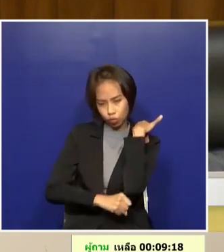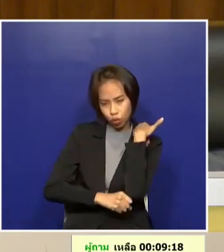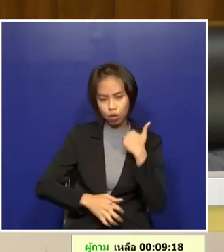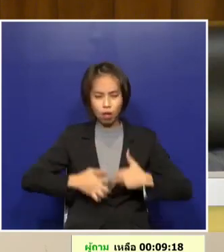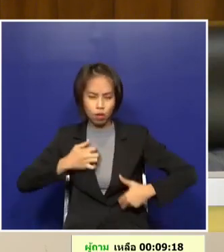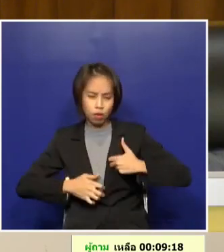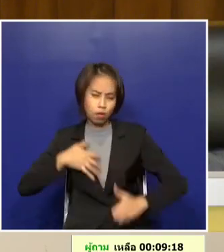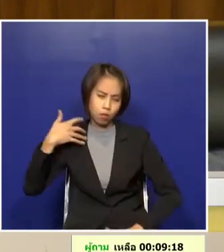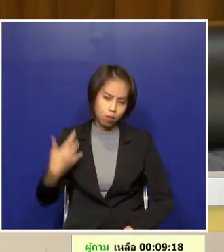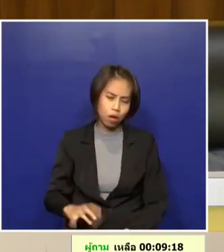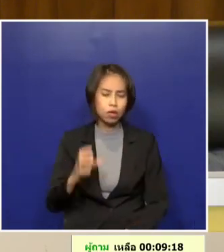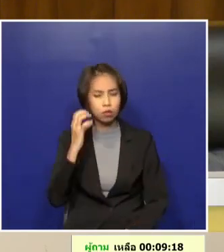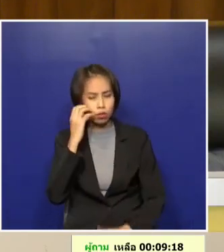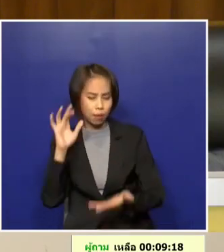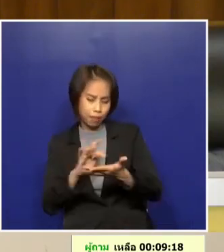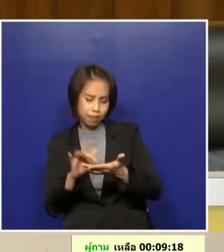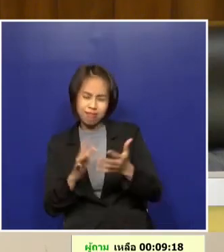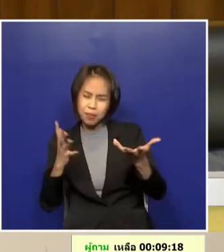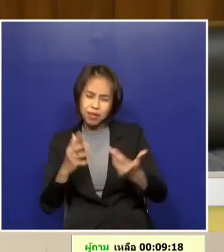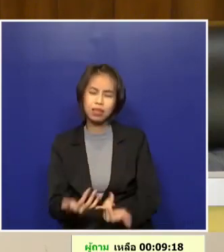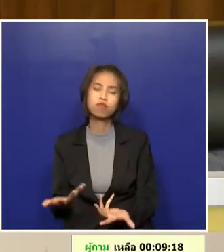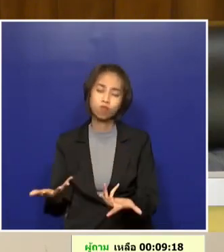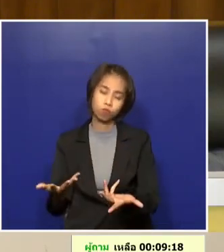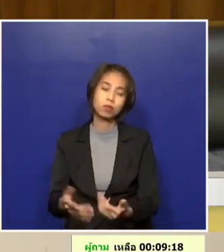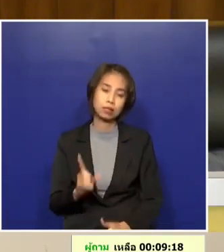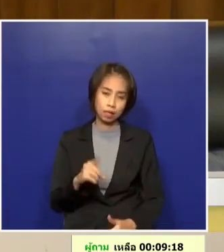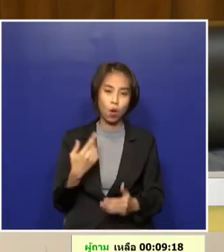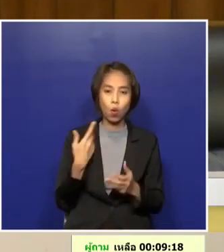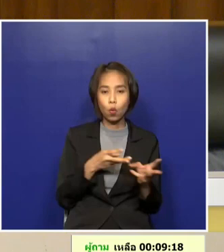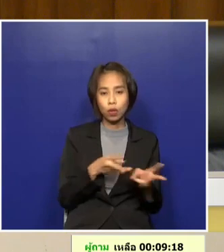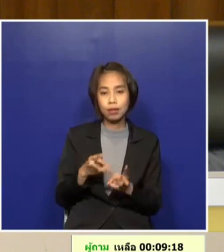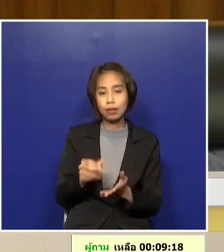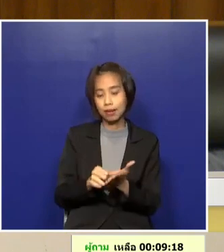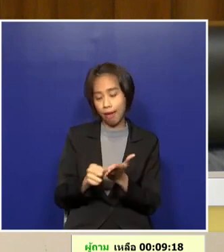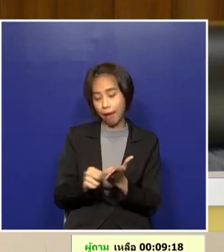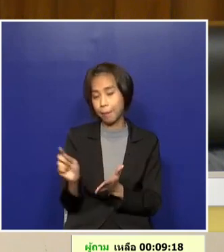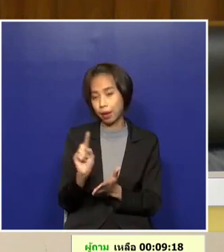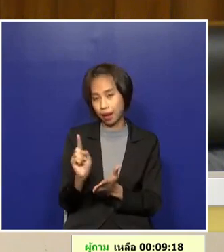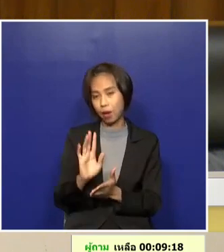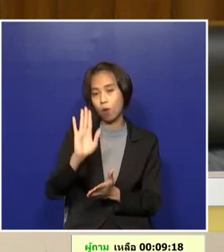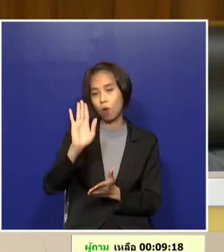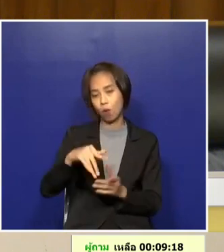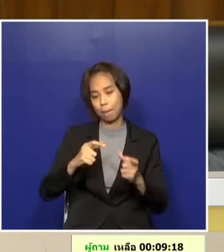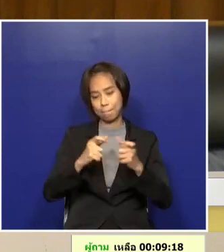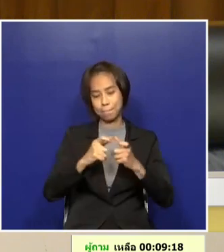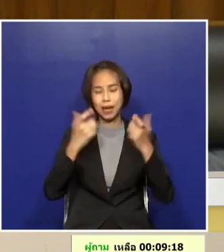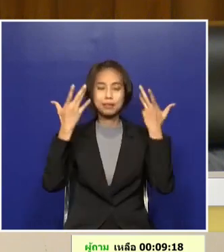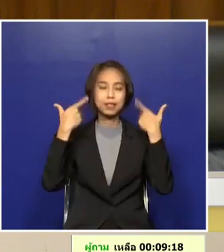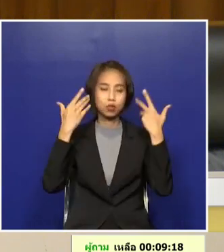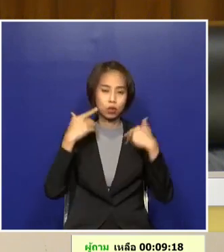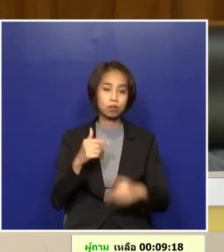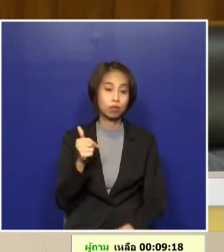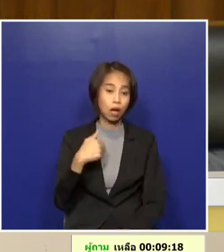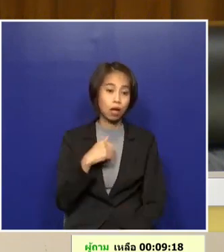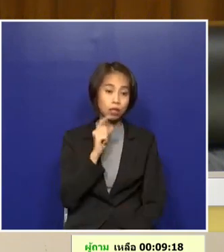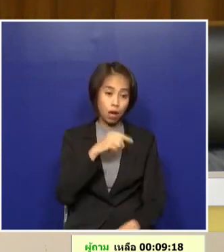ทรศัพท์มือถือเลยยังไปให้เขาใช้มือถืออันนี้ก็มีทางแก้ไขนะครับว่าถ้างั้นก็ให้ใช้บัตรประชาชนนะครับถามว่าใช้ได้ทุกร้